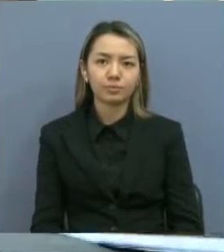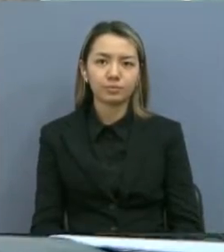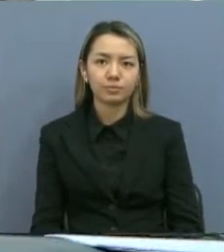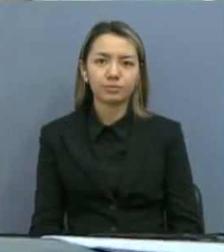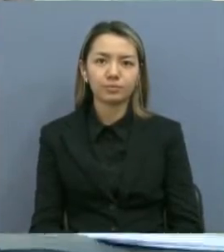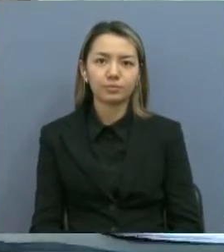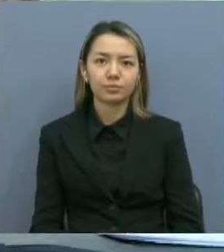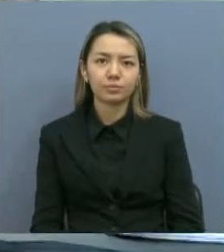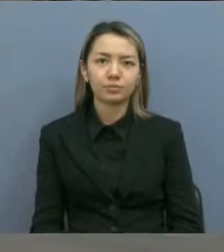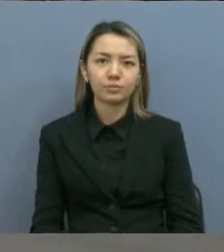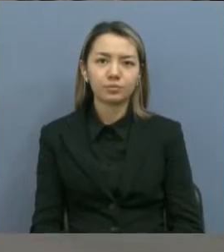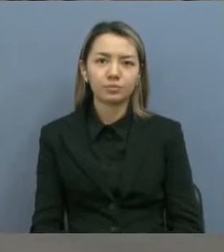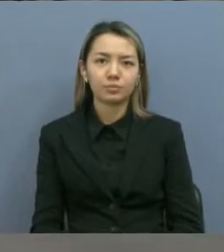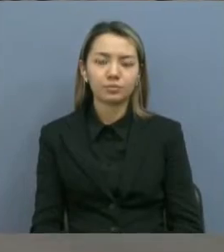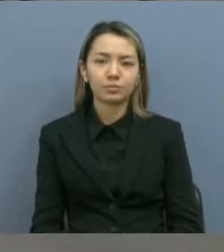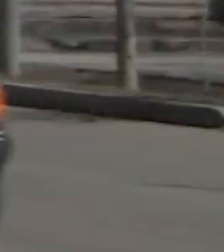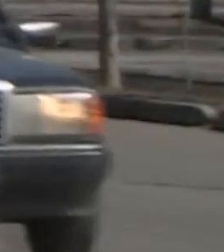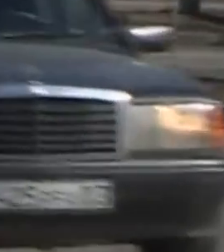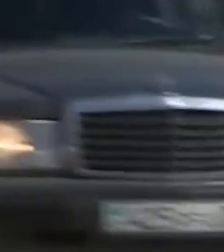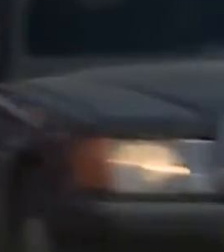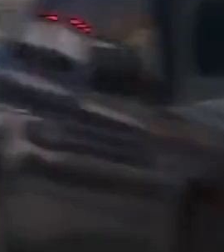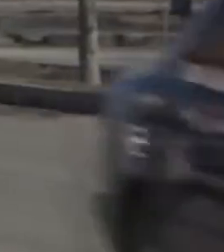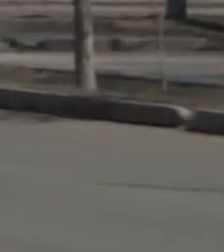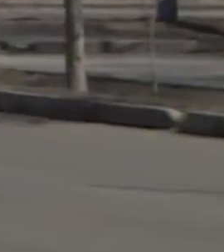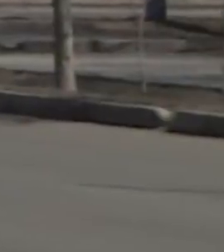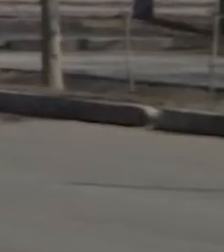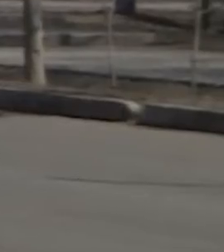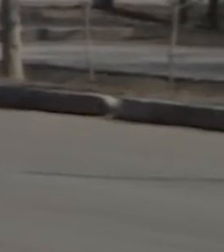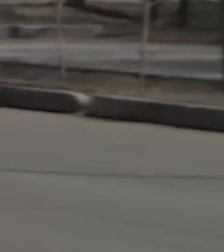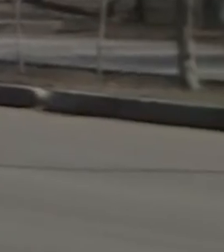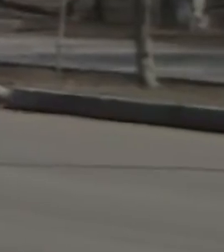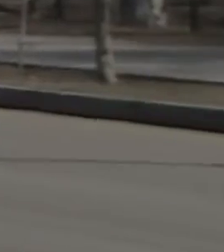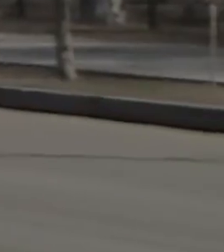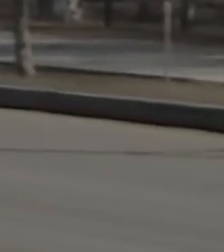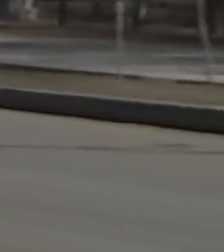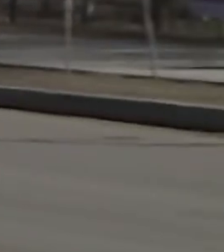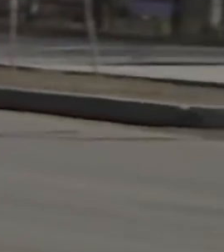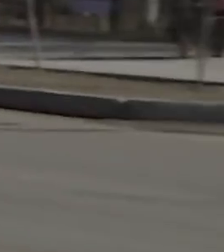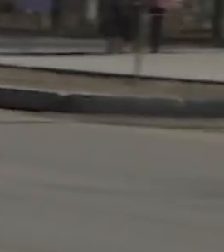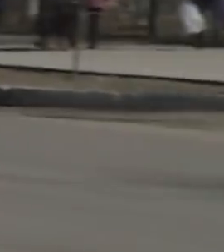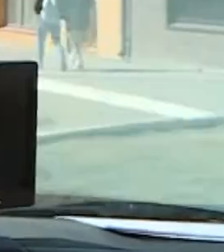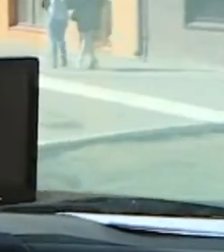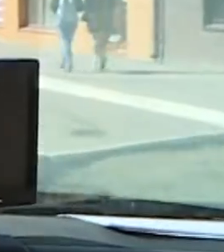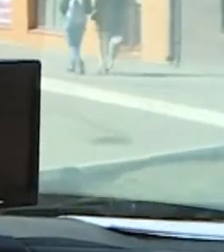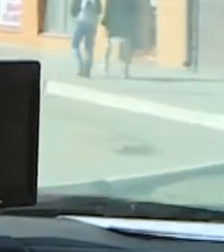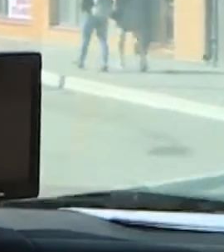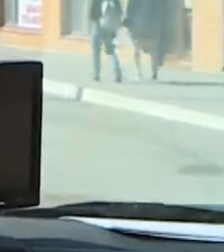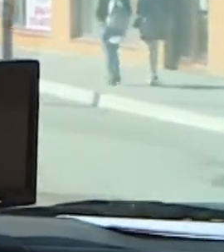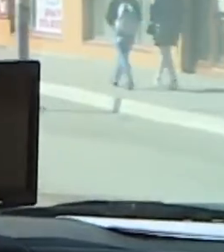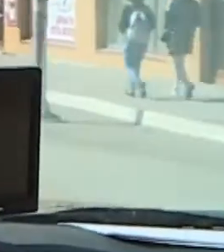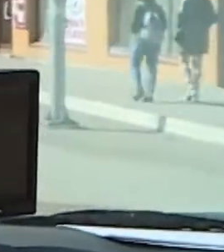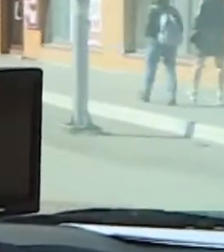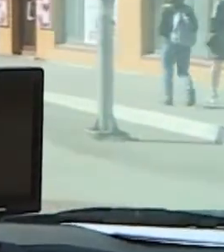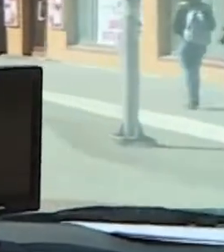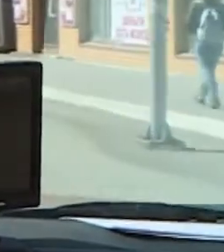Уважаемые граждане, департамент полиции Акмолинской области предупреждает, что в связи с введением карантинно-ограничительных